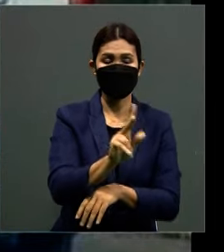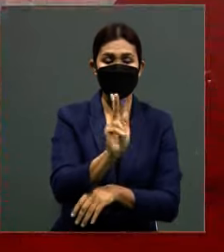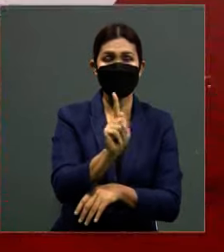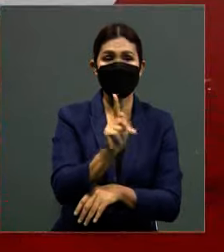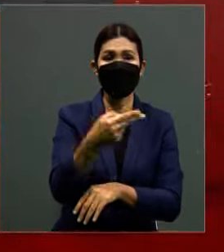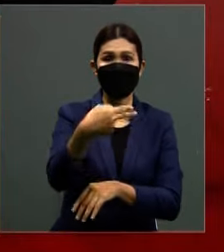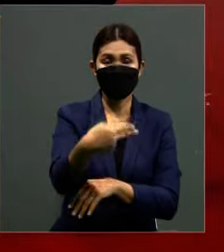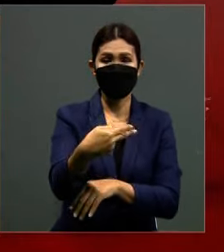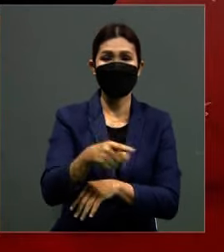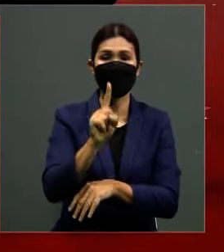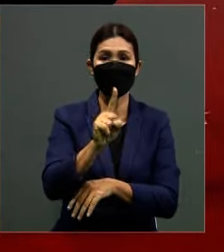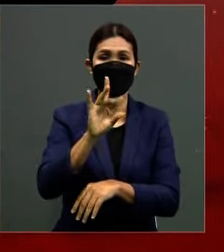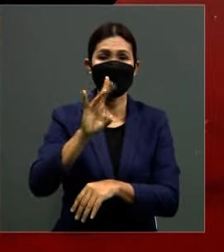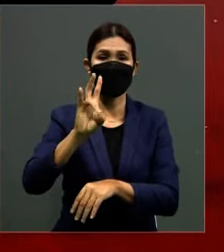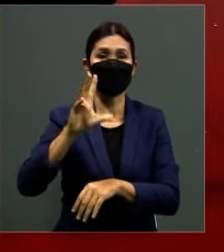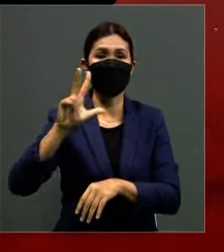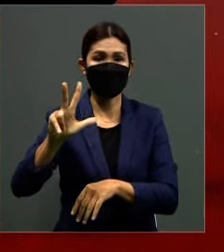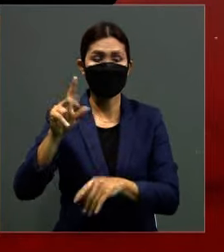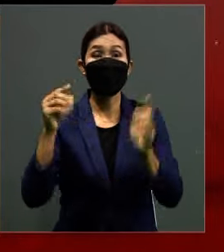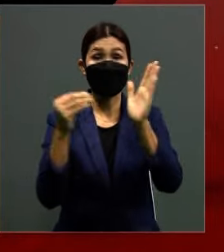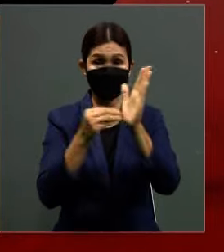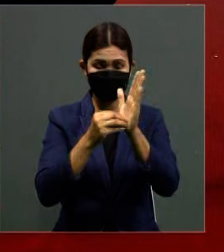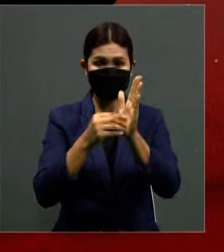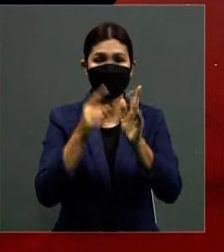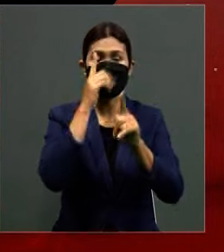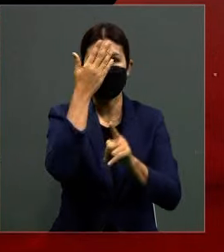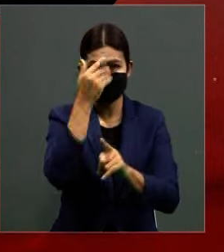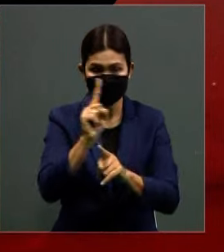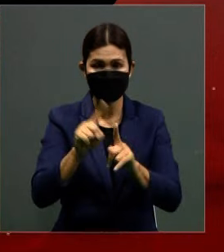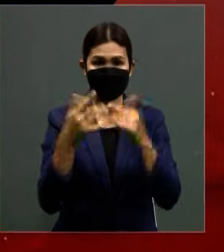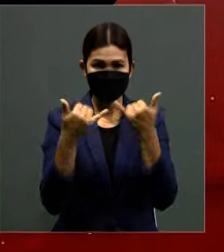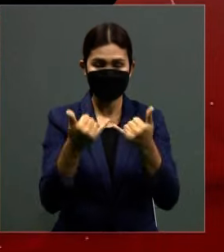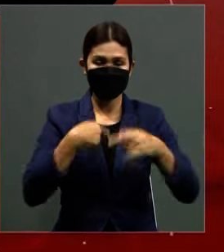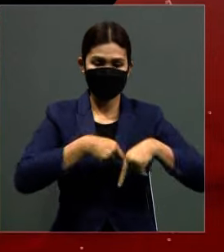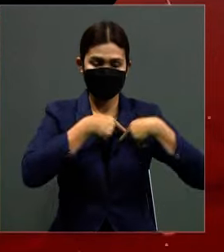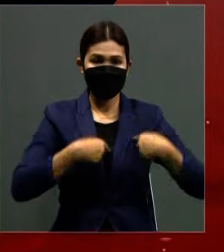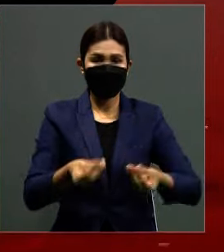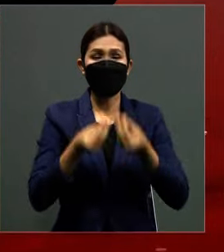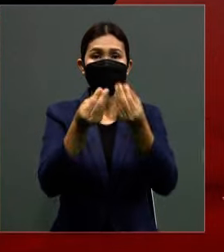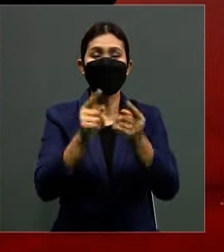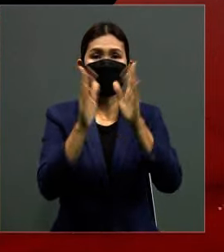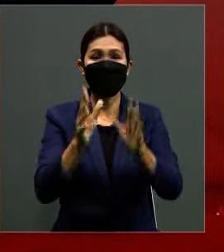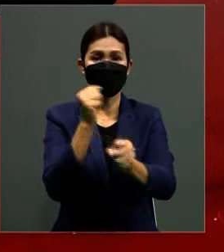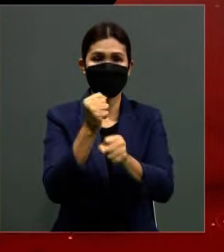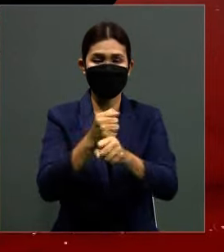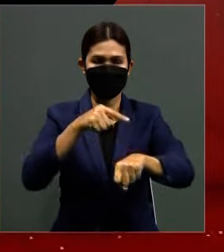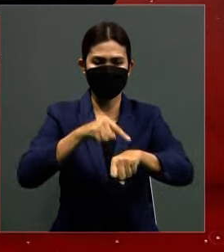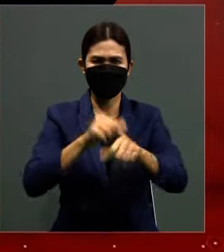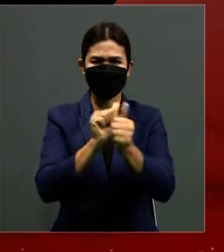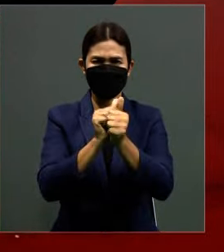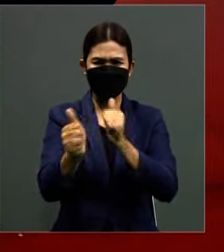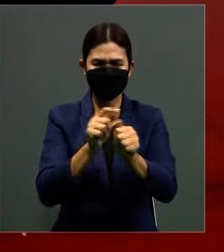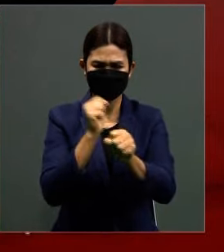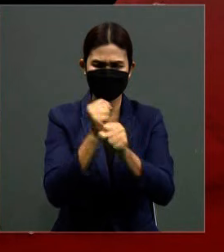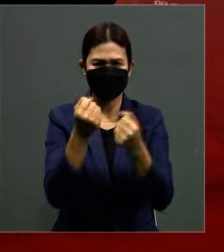ไข่หอหีบ1873กทมนะคะตอนนี้ต้องบอกว่าส่งกำลังใจให้กับเจ้าหน้าที่ซึ่งกำลังทำงานแข่งกับเวลาเนื่อง